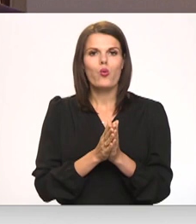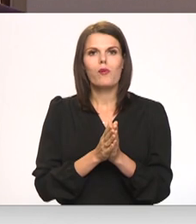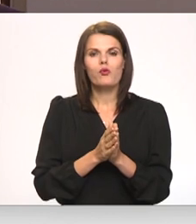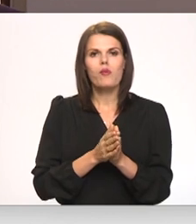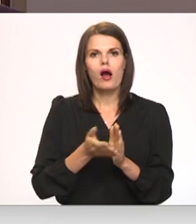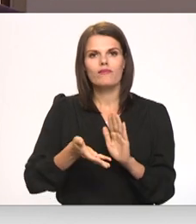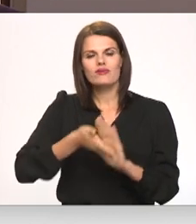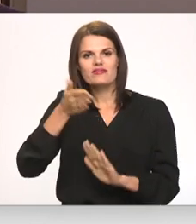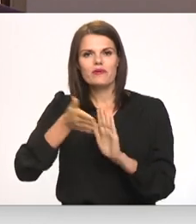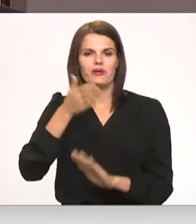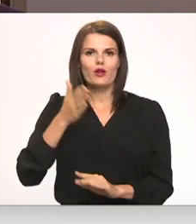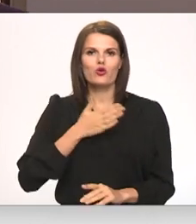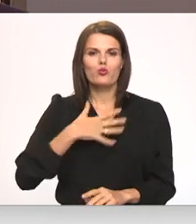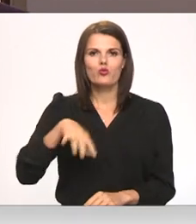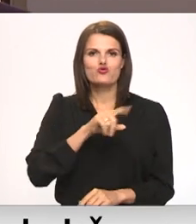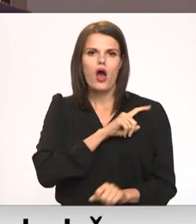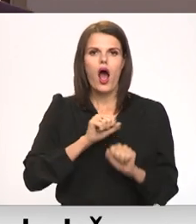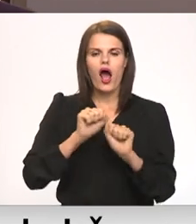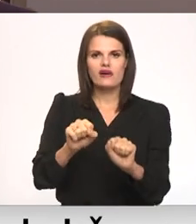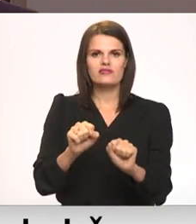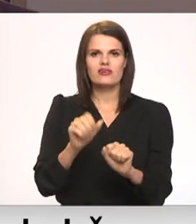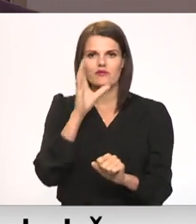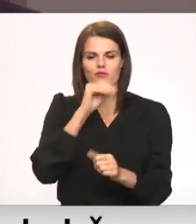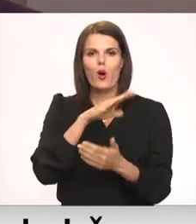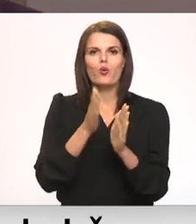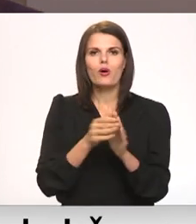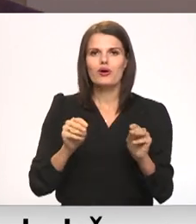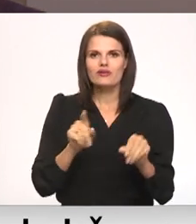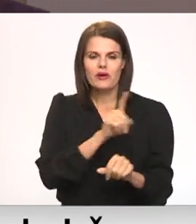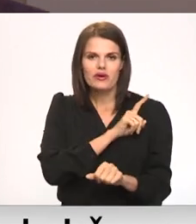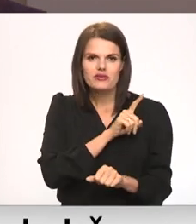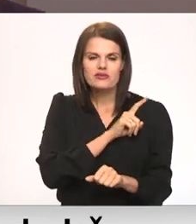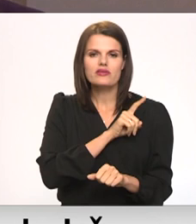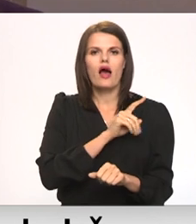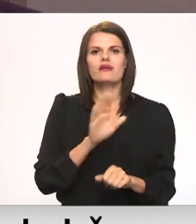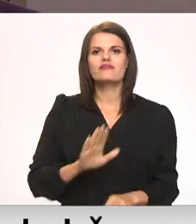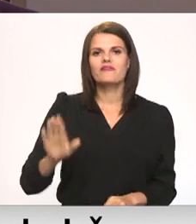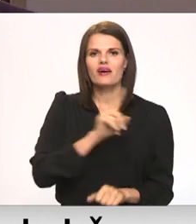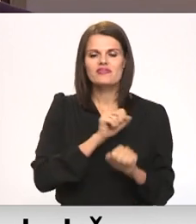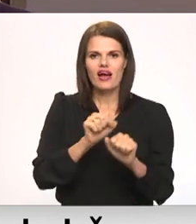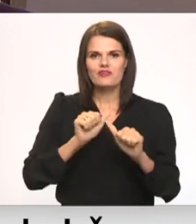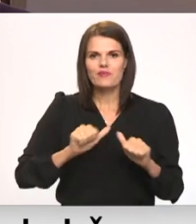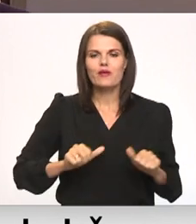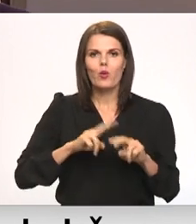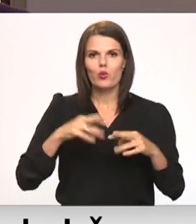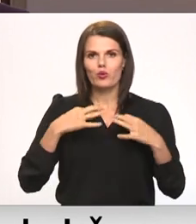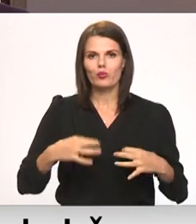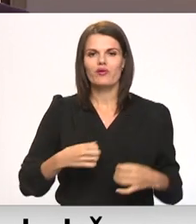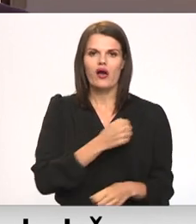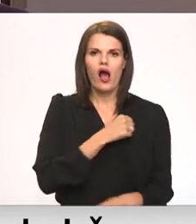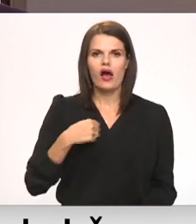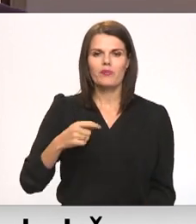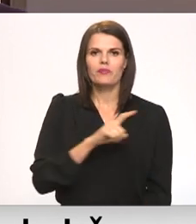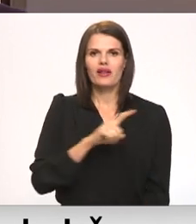spējas Nacionālo bruņoto spēkus kopā ar tātad zemesardze, valsts aizsardzības dienests un profesionāla armija līdz